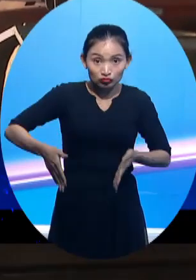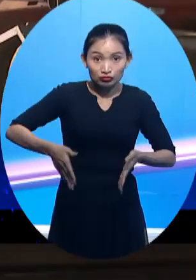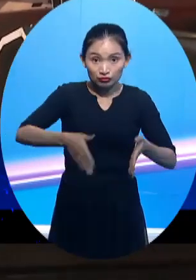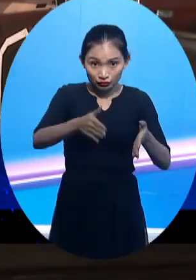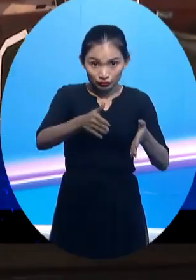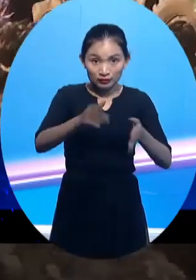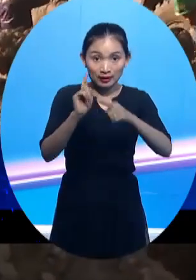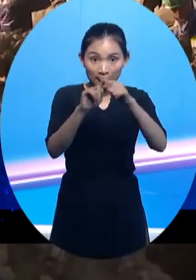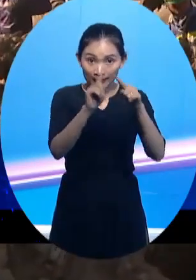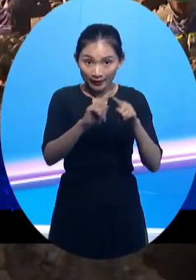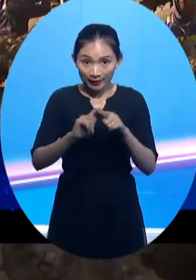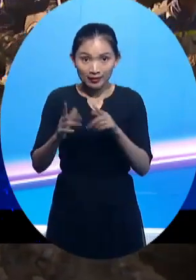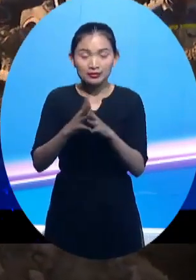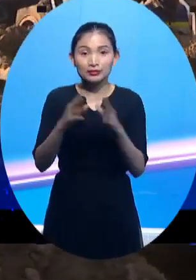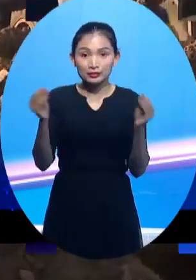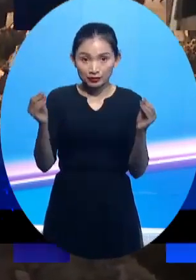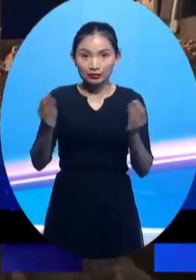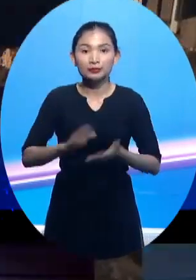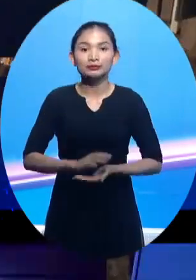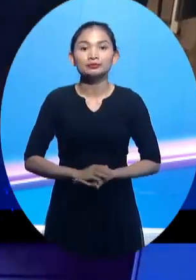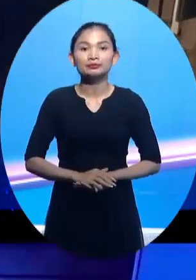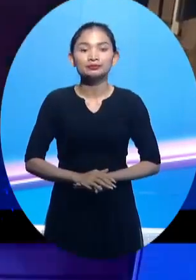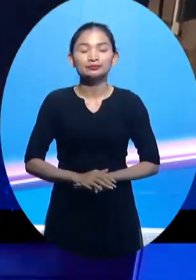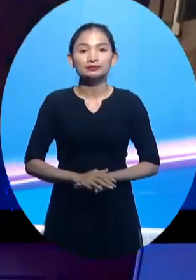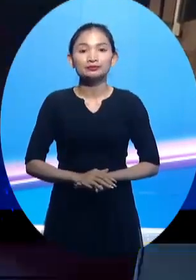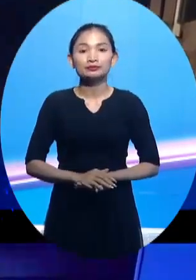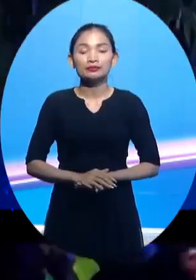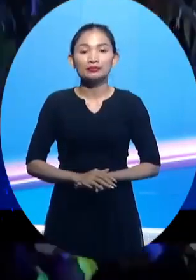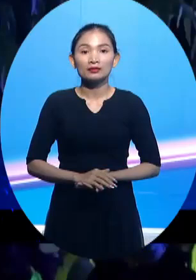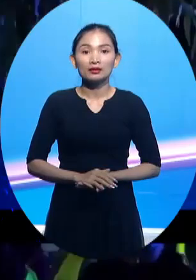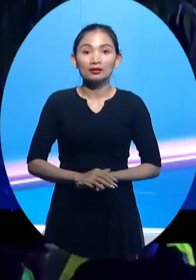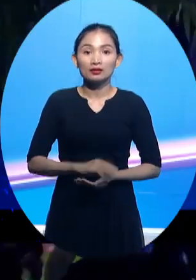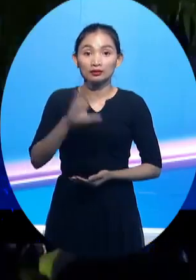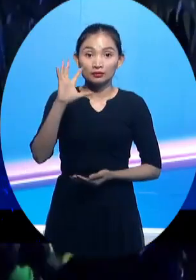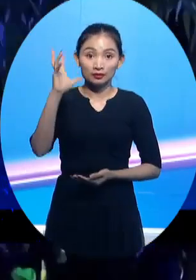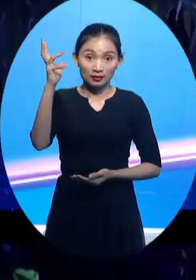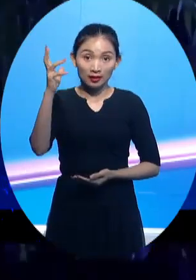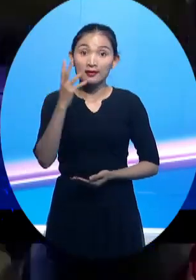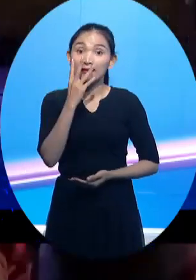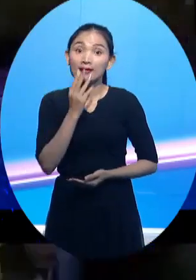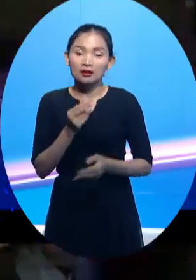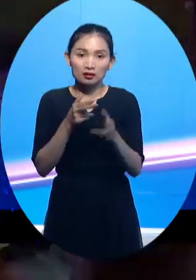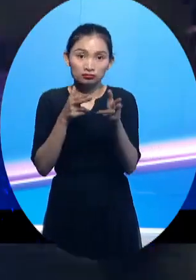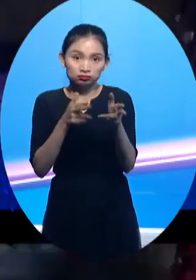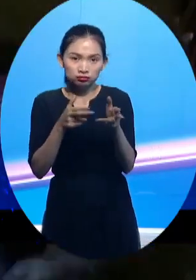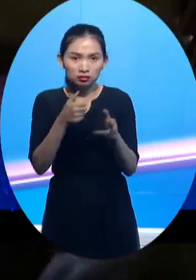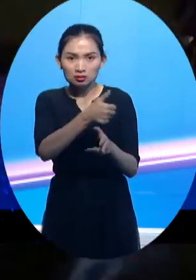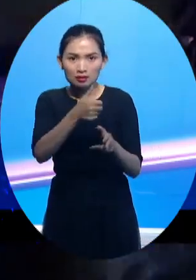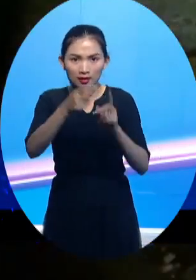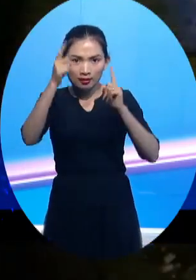giao thông trên thế giới Israel Hạ thành viên cấp cao của